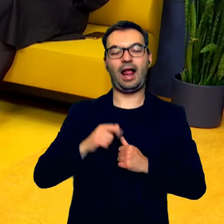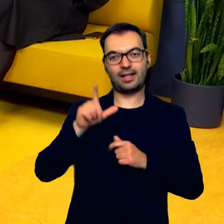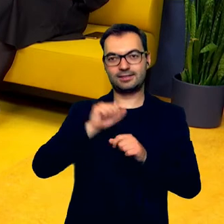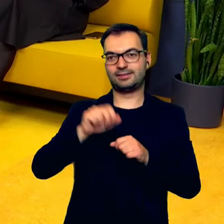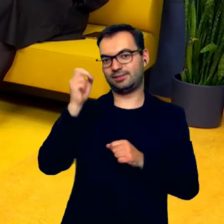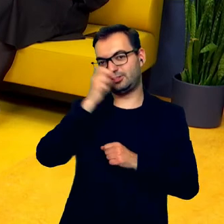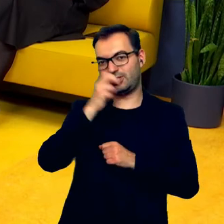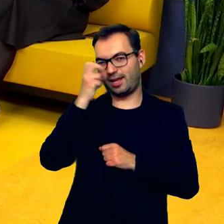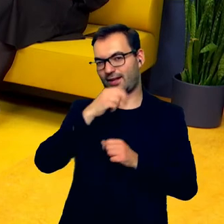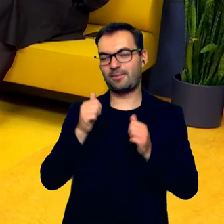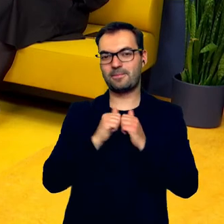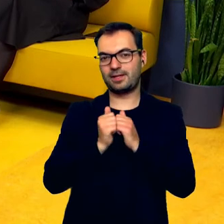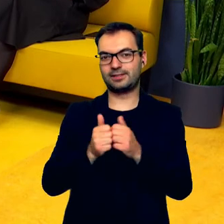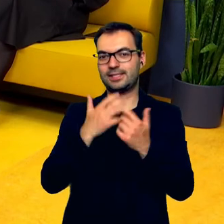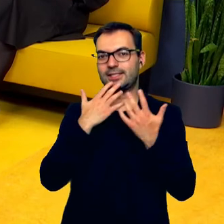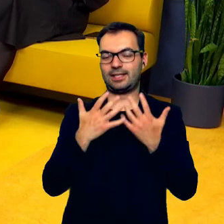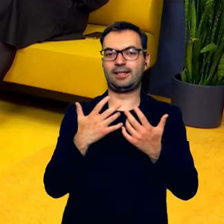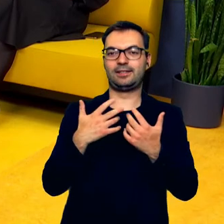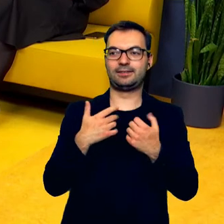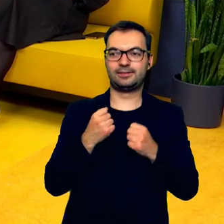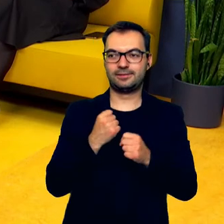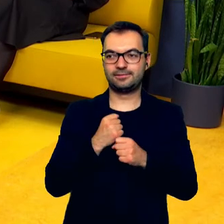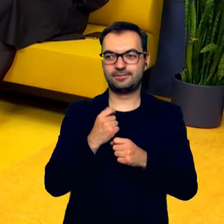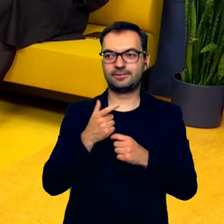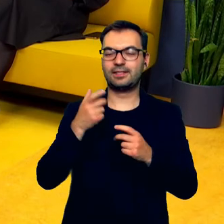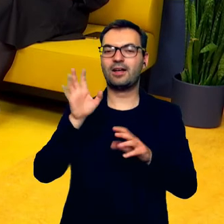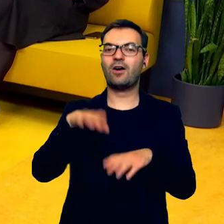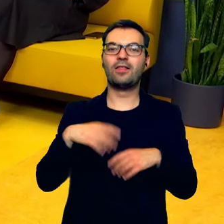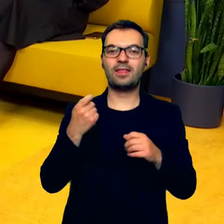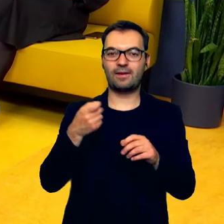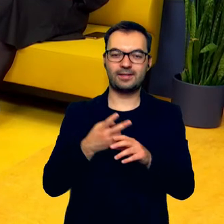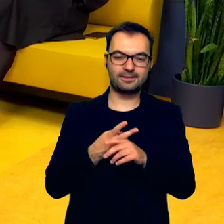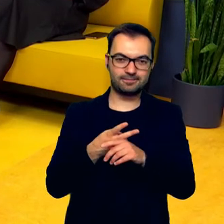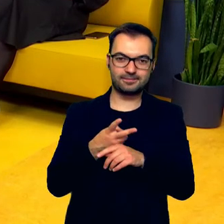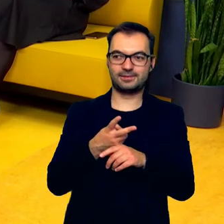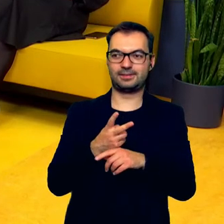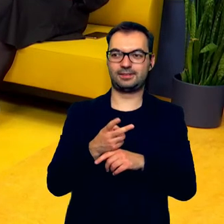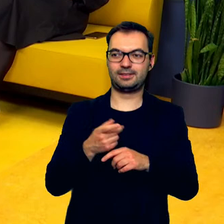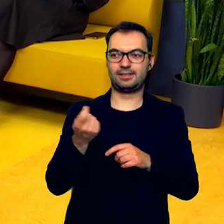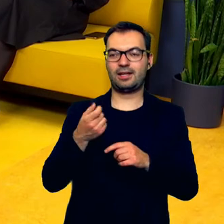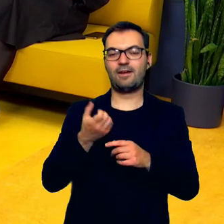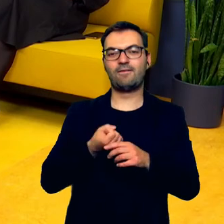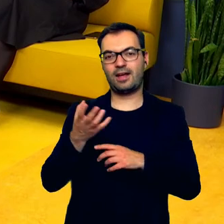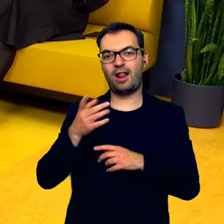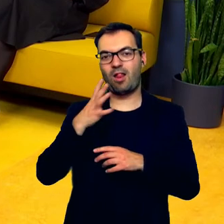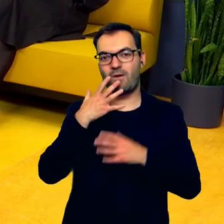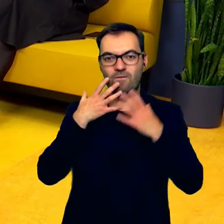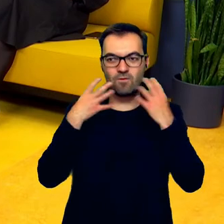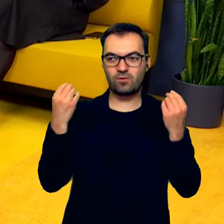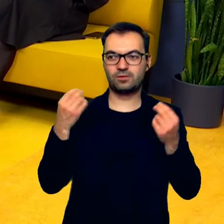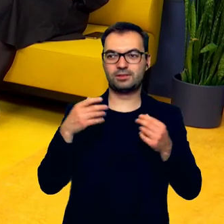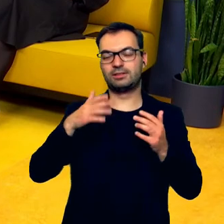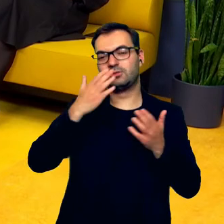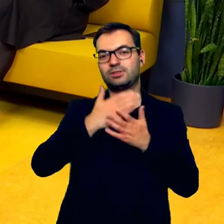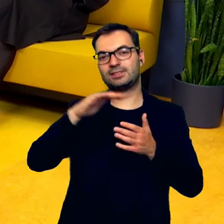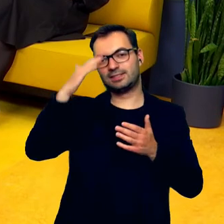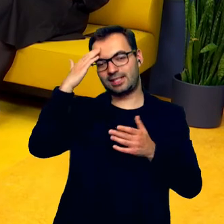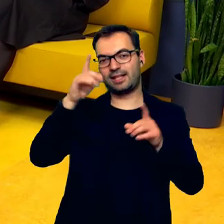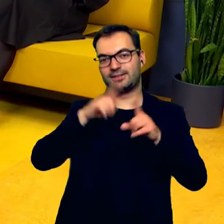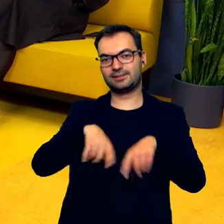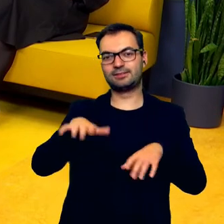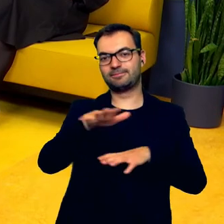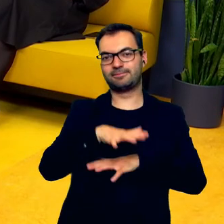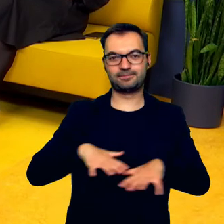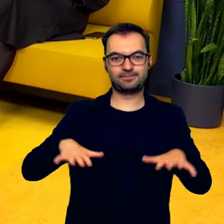ciekaw tej misji, prawda? Chce się wyrwać choć na chwilę ze Lwowa, z tych znanych mu